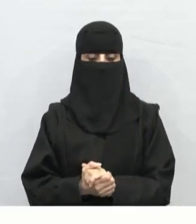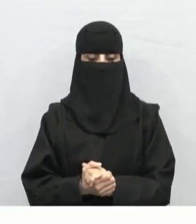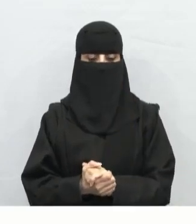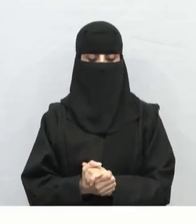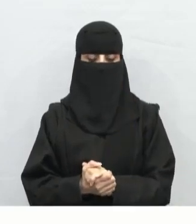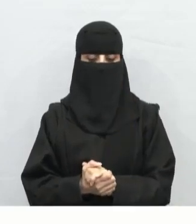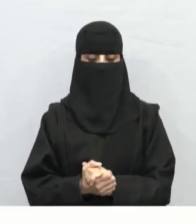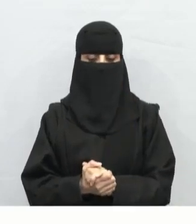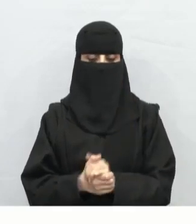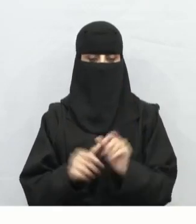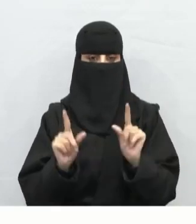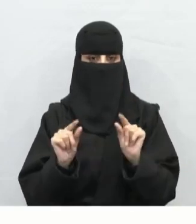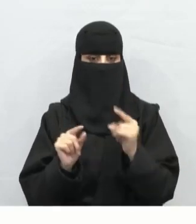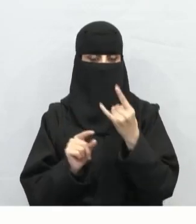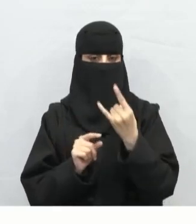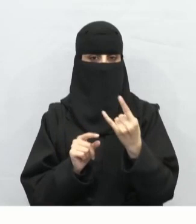احسنتم واصلوا